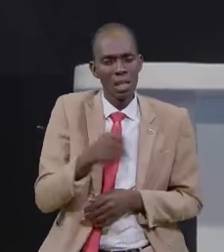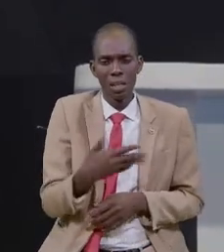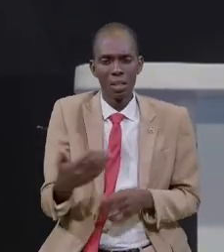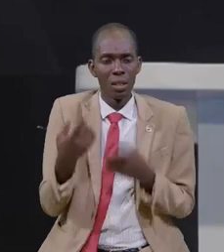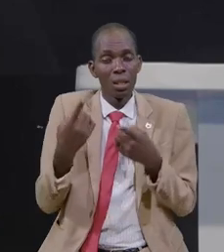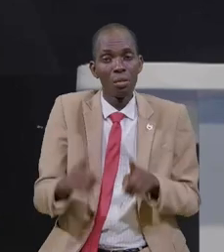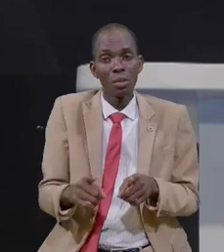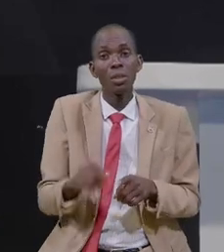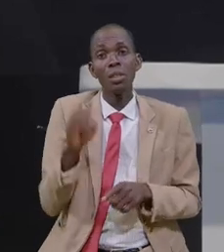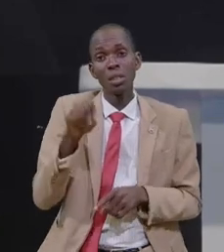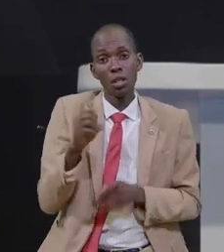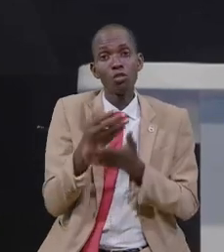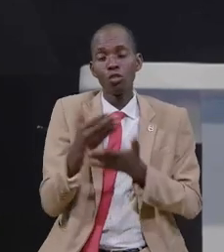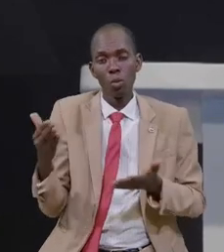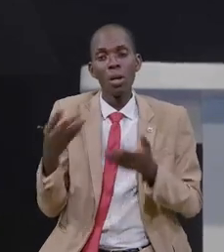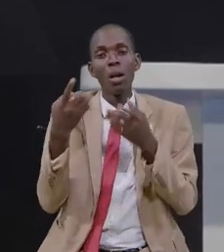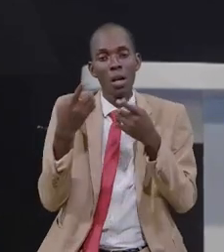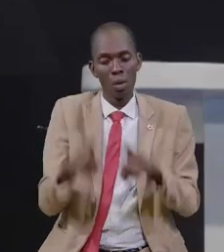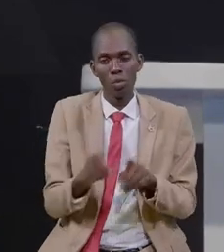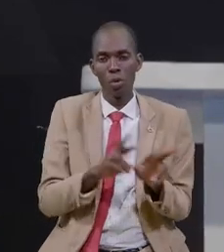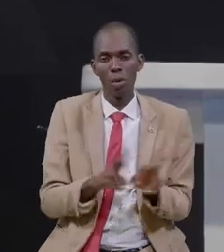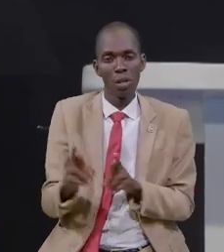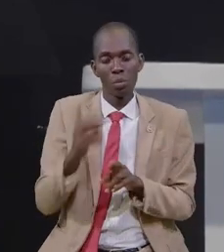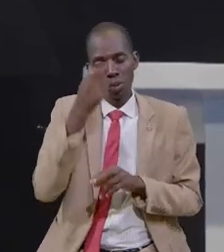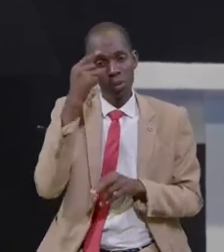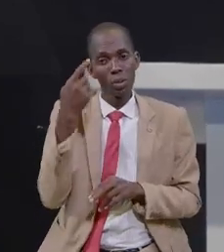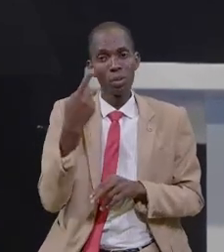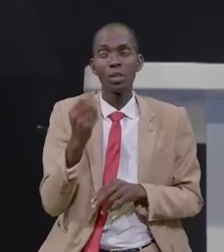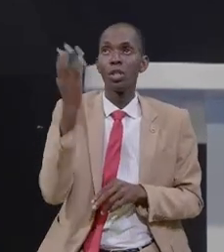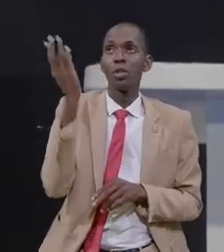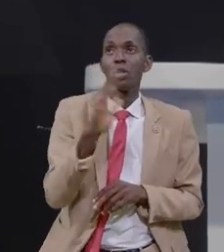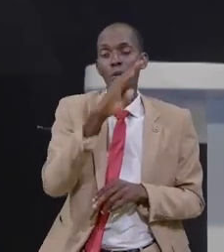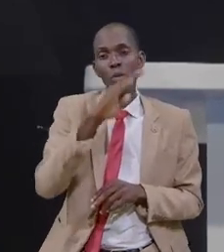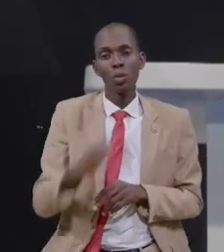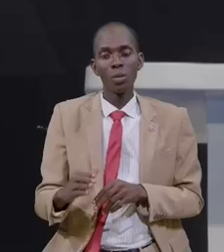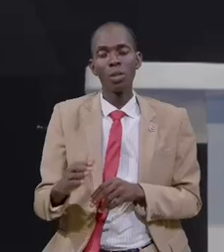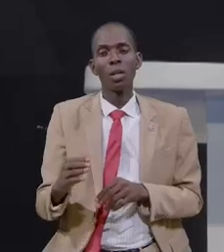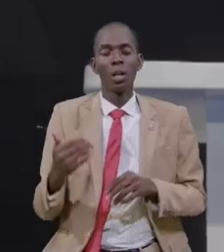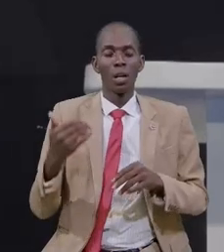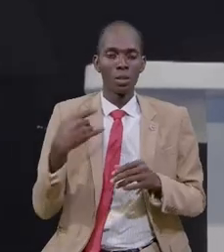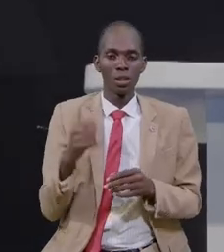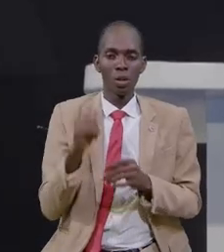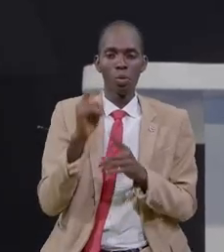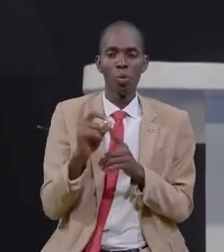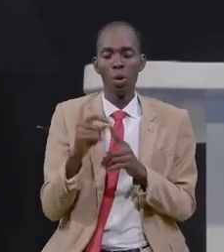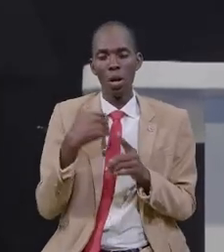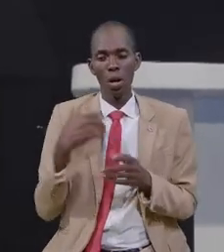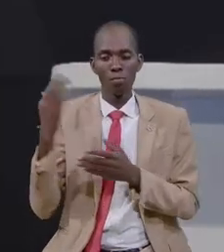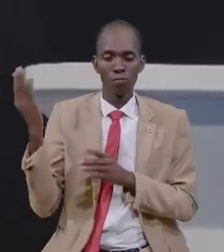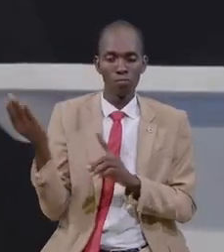arrivé? Quelque chose est arrivé. Parce que l'épée, la parole, a coupé cet